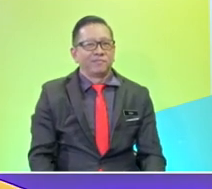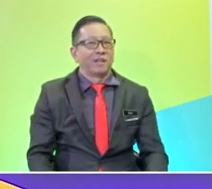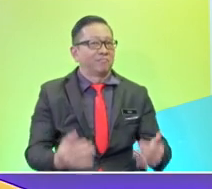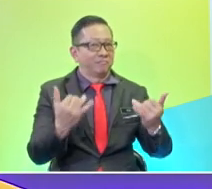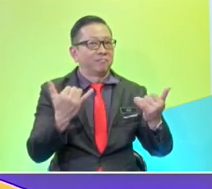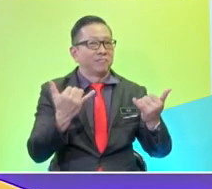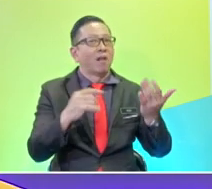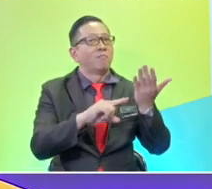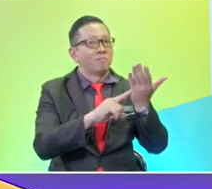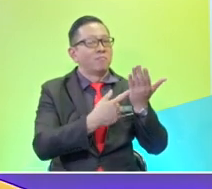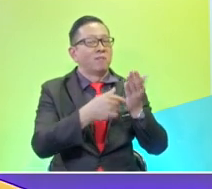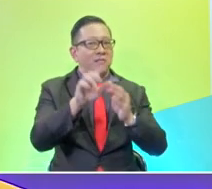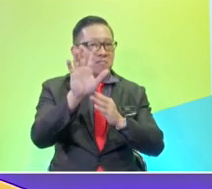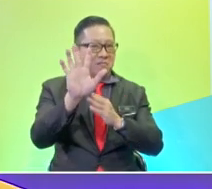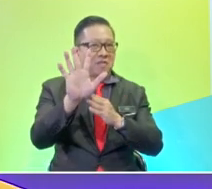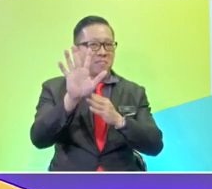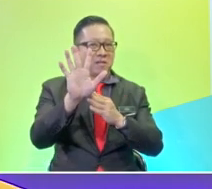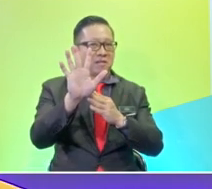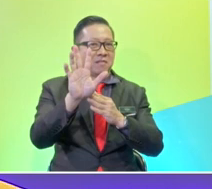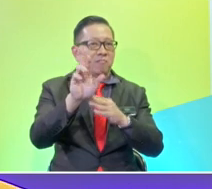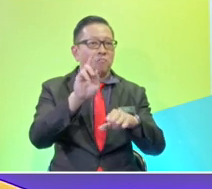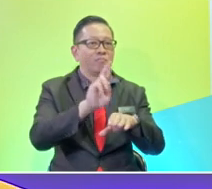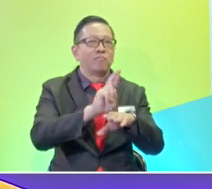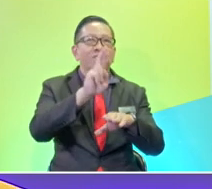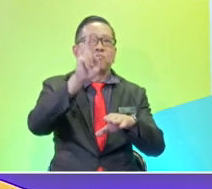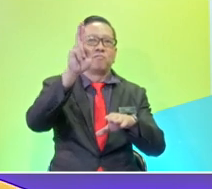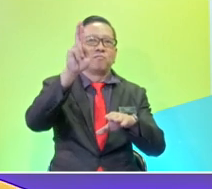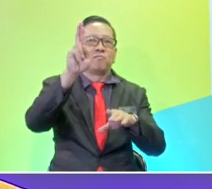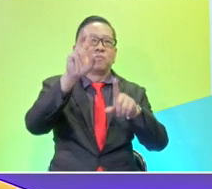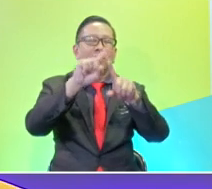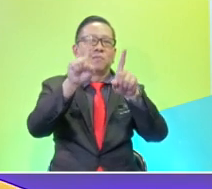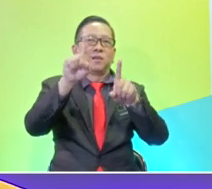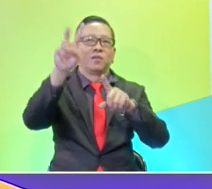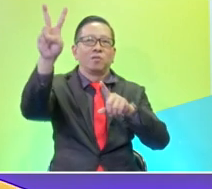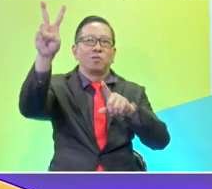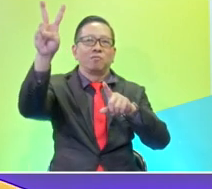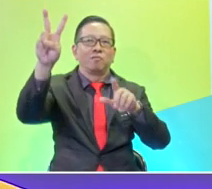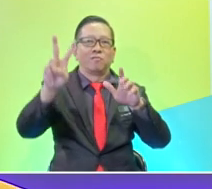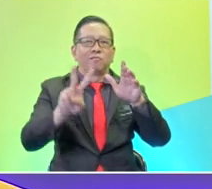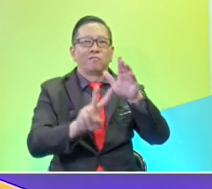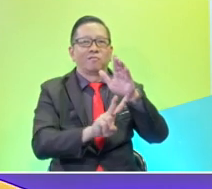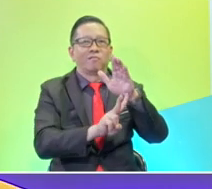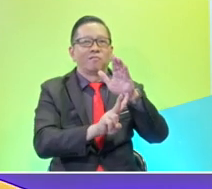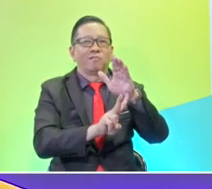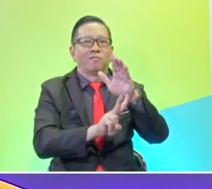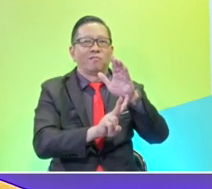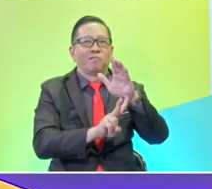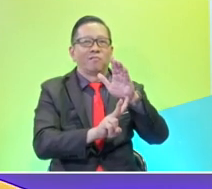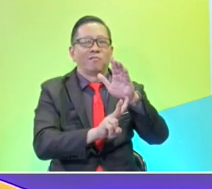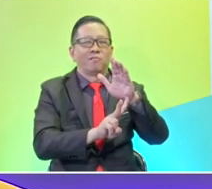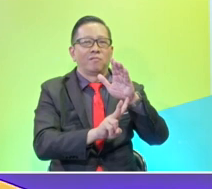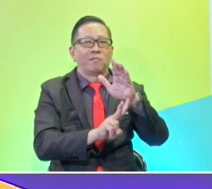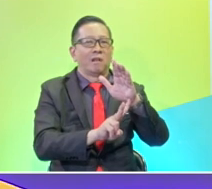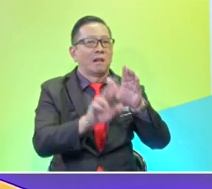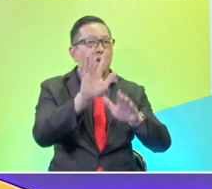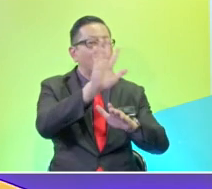Jakarta tadi mula-mula ada lima yang pergi ke angkasa lepas sudah 2 tepat sepatah Bali jadi